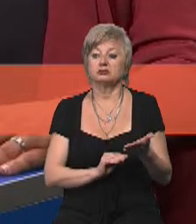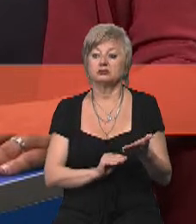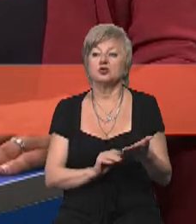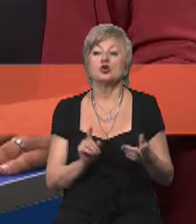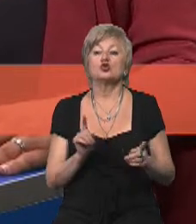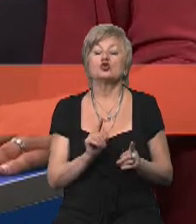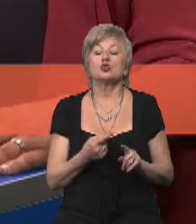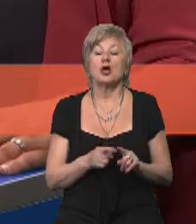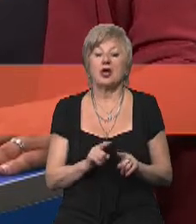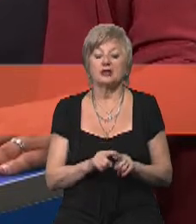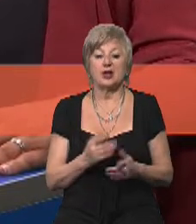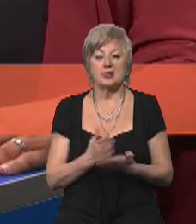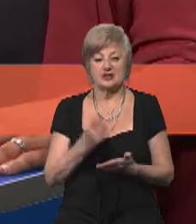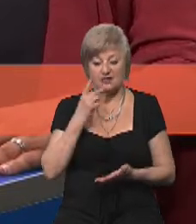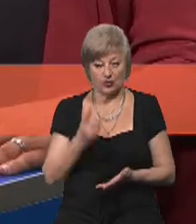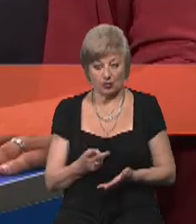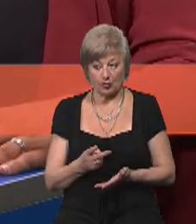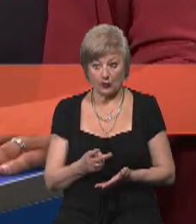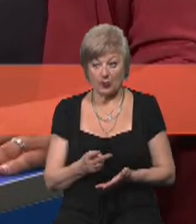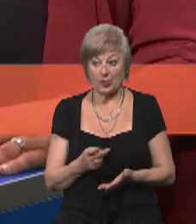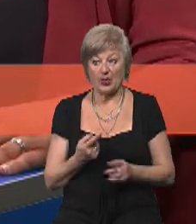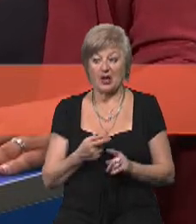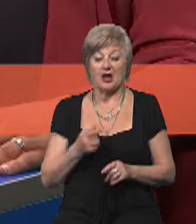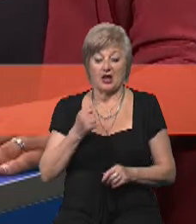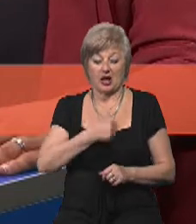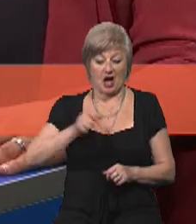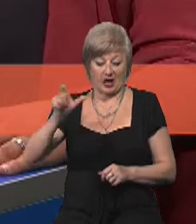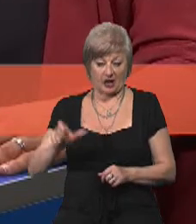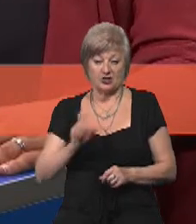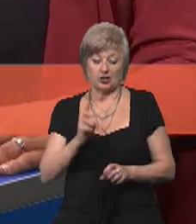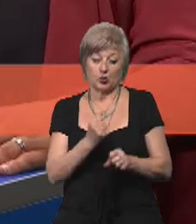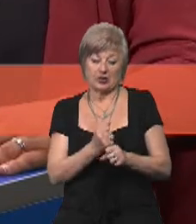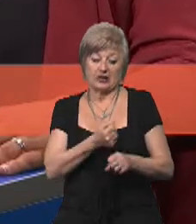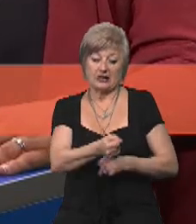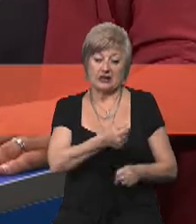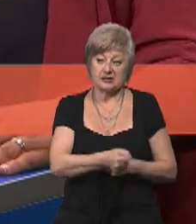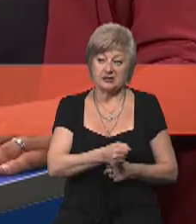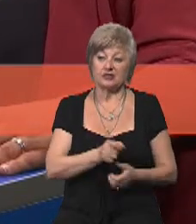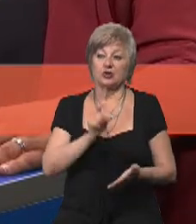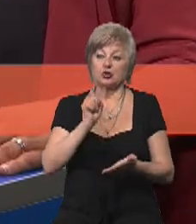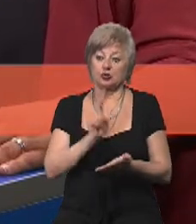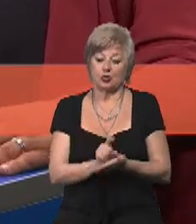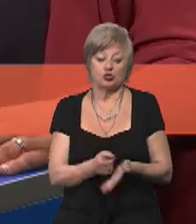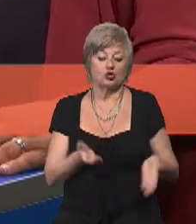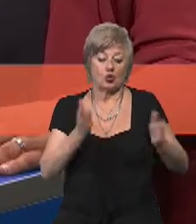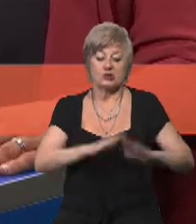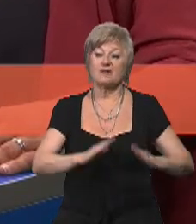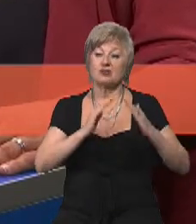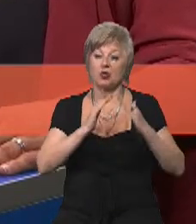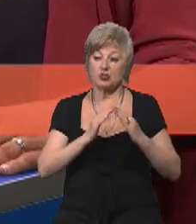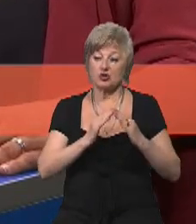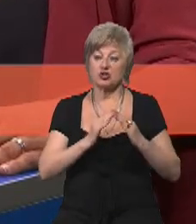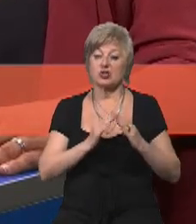має, що це мається на увазі? Це мається на увазі, що агресор, який вчиняє насильство, має залишити приміщення,